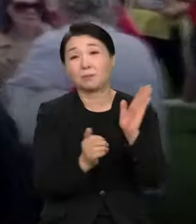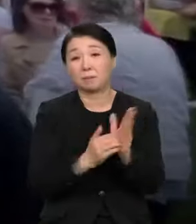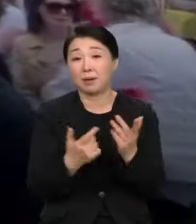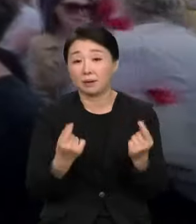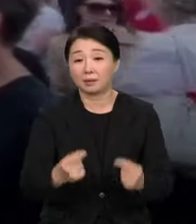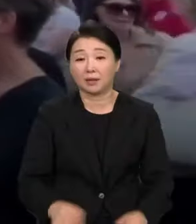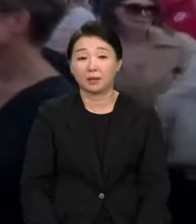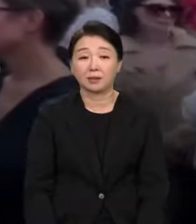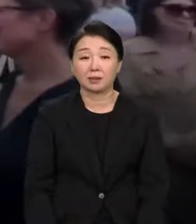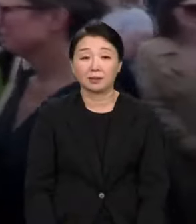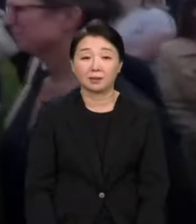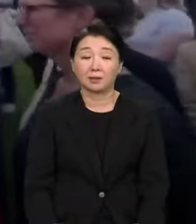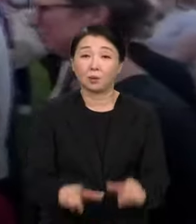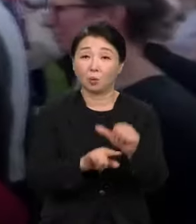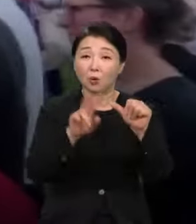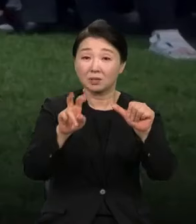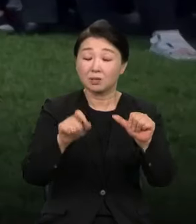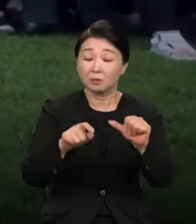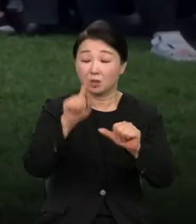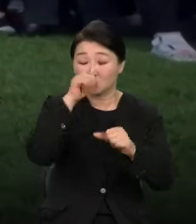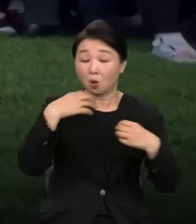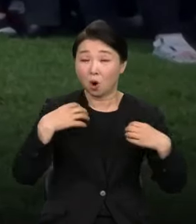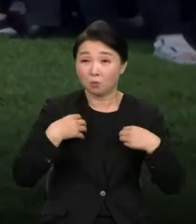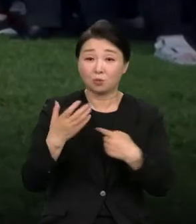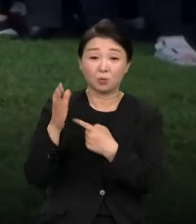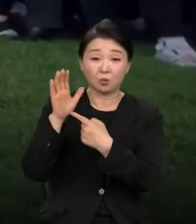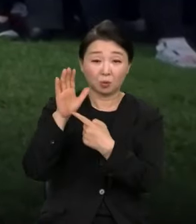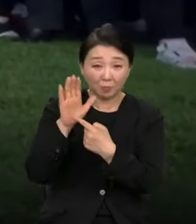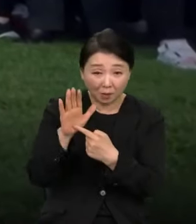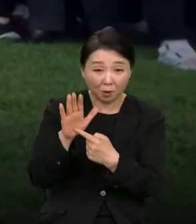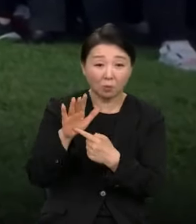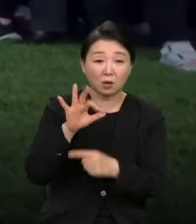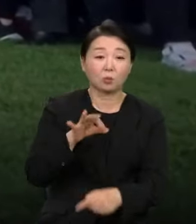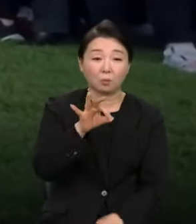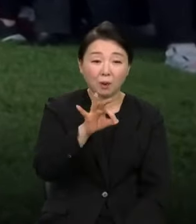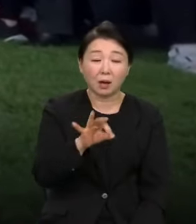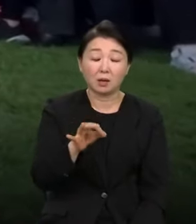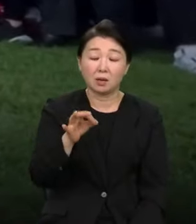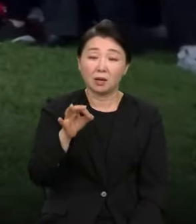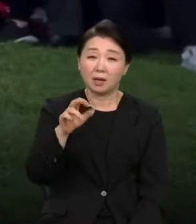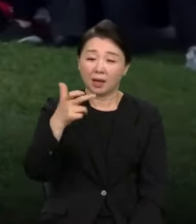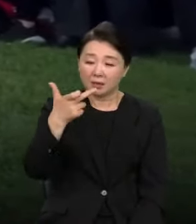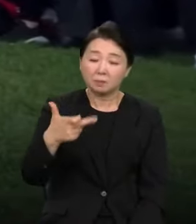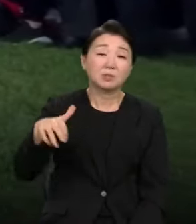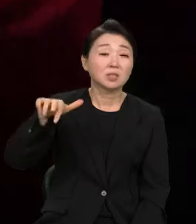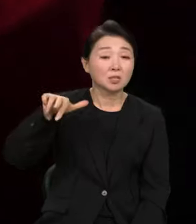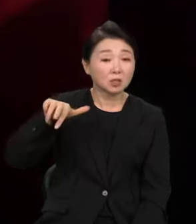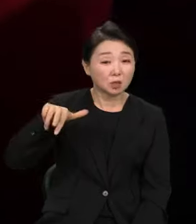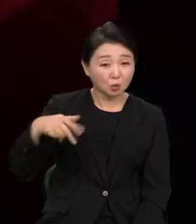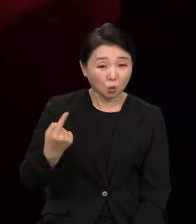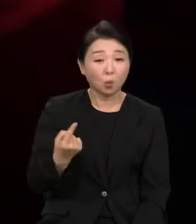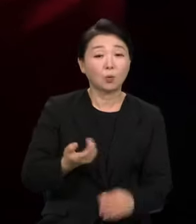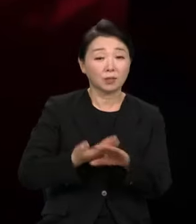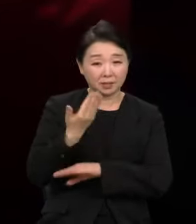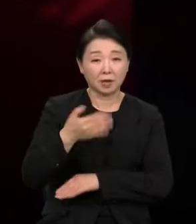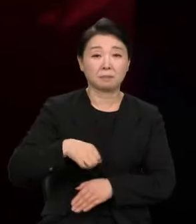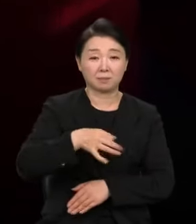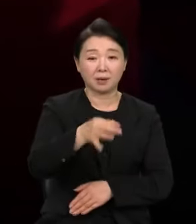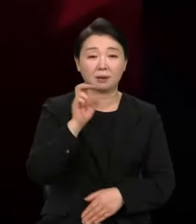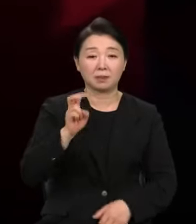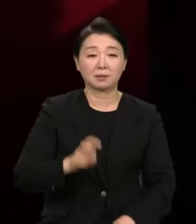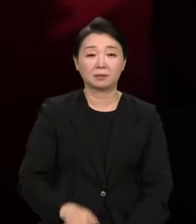현지 시간 21일 발표될 정부 배상액은 100억 파운드 약 17조원을 넘길 것으로 현지 언론들은 전망하고